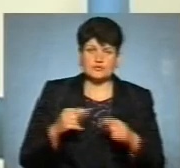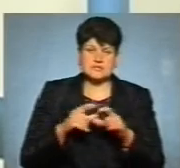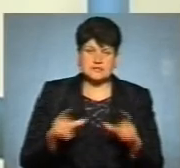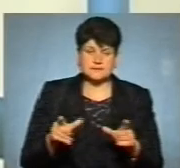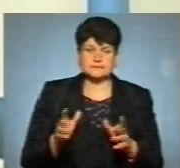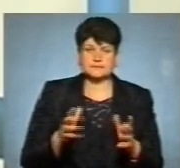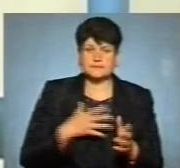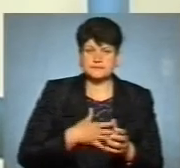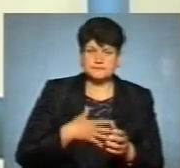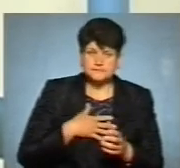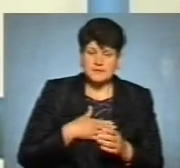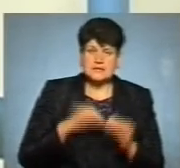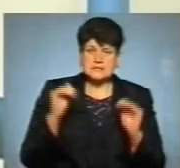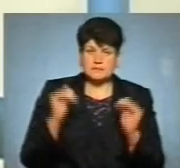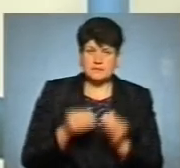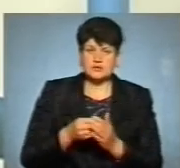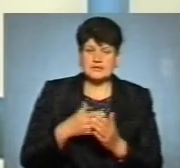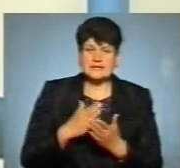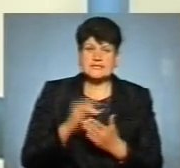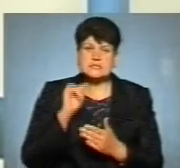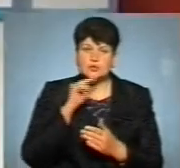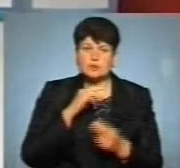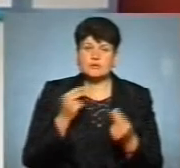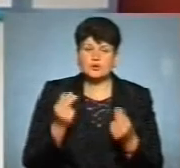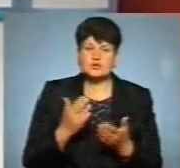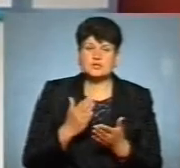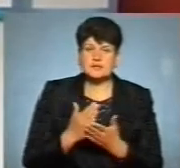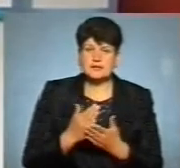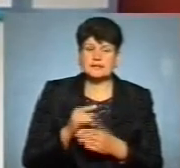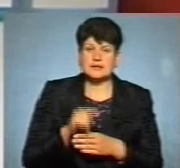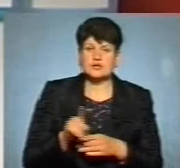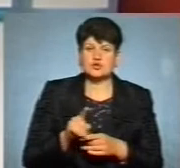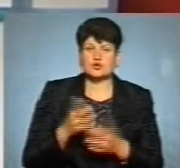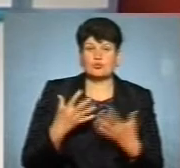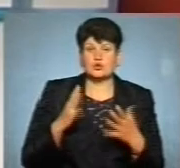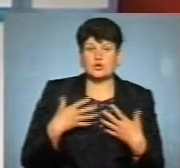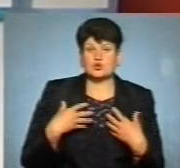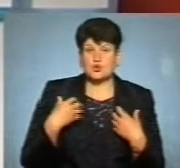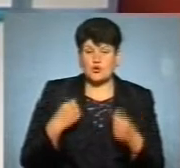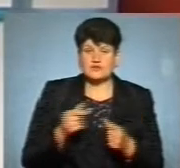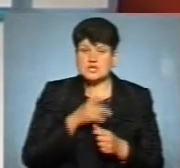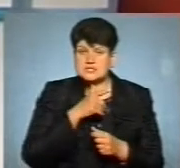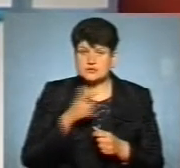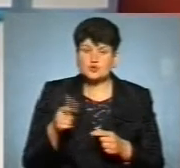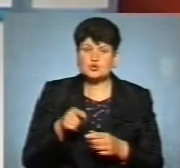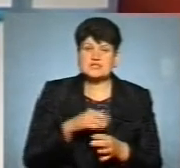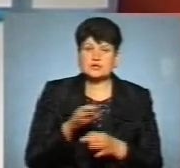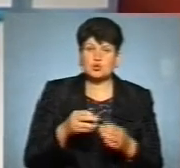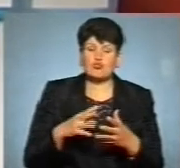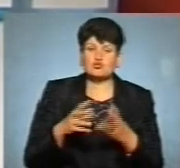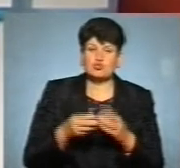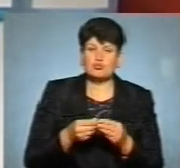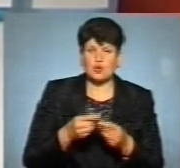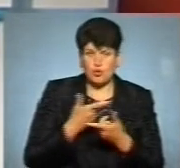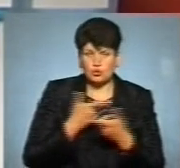відповідно зменшували ціну, є ще певні зекономлені гроші. І знову ж таки, якщо буде оздоровчий сезон, ми на цю залишкову суму ще оголосимо тендер і